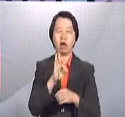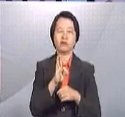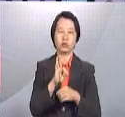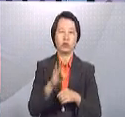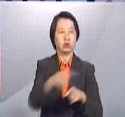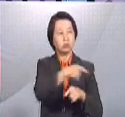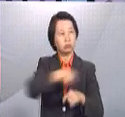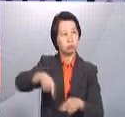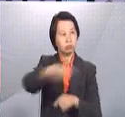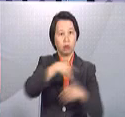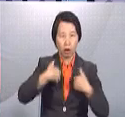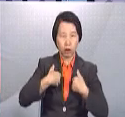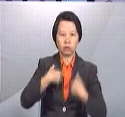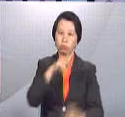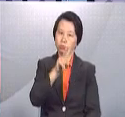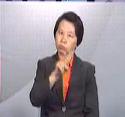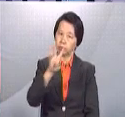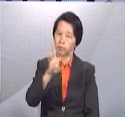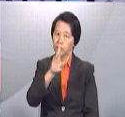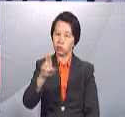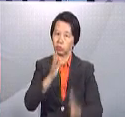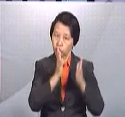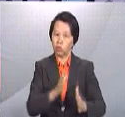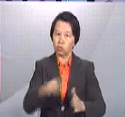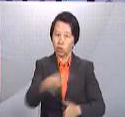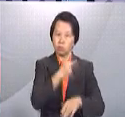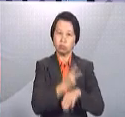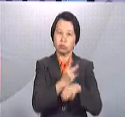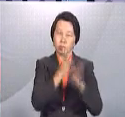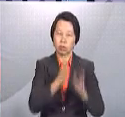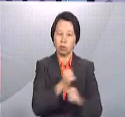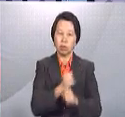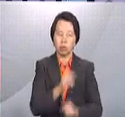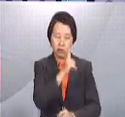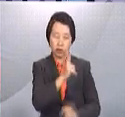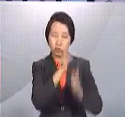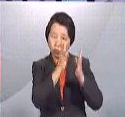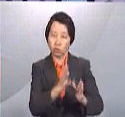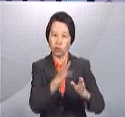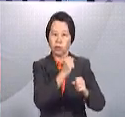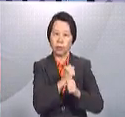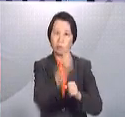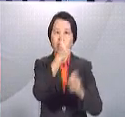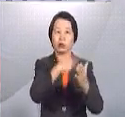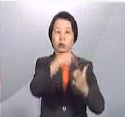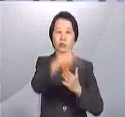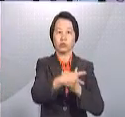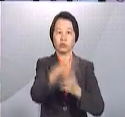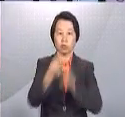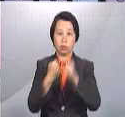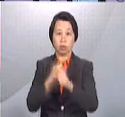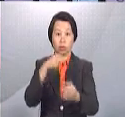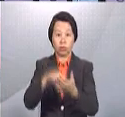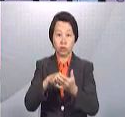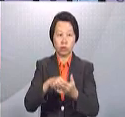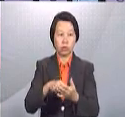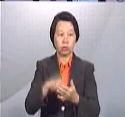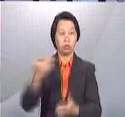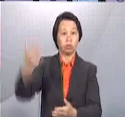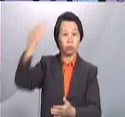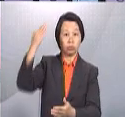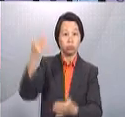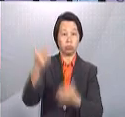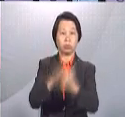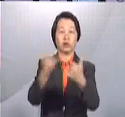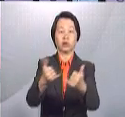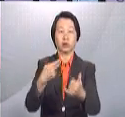seramai 24,000 orang. Serasanya seorang boleh mendapat satu projek untuk tahun ini. Dahulu pun, dahulu dan sekarang